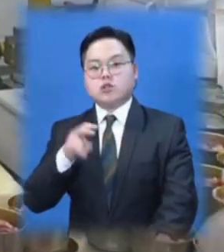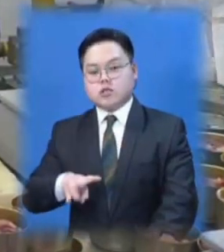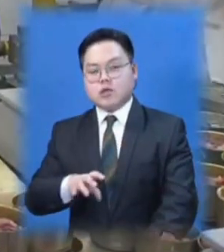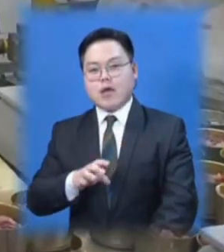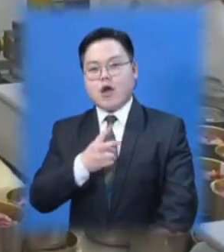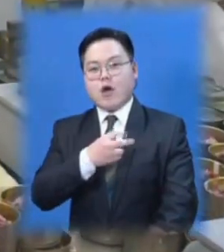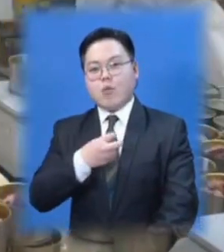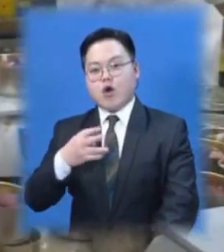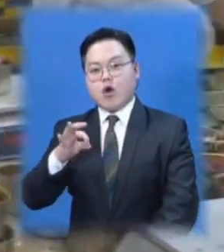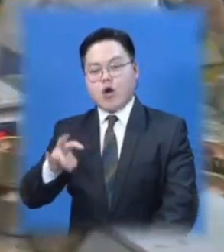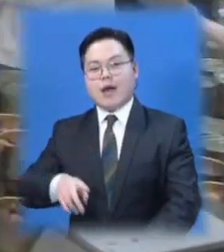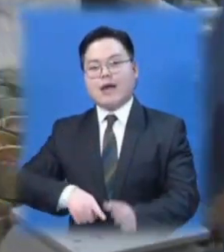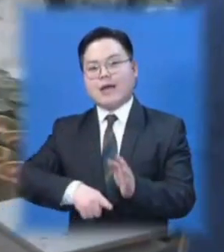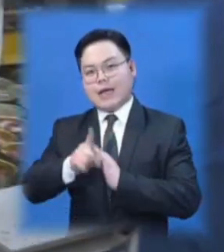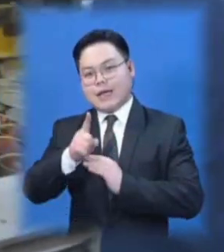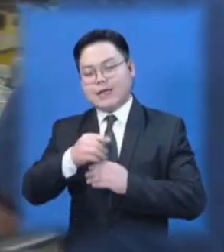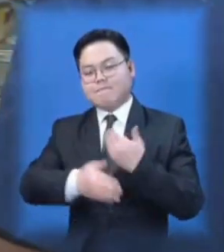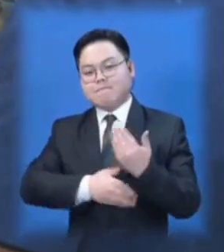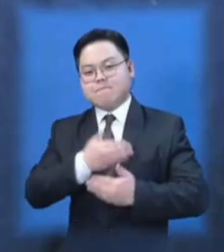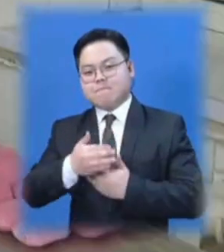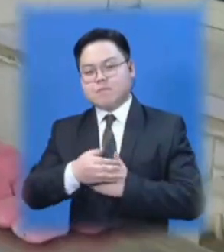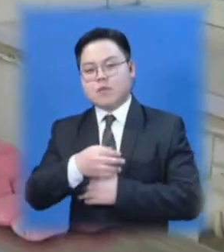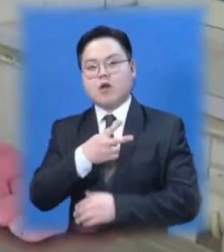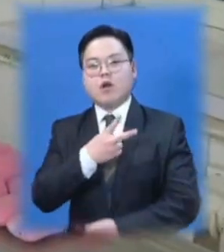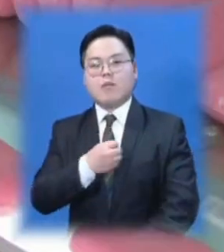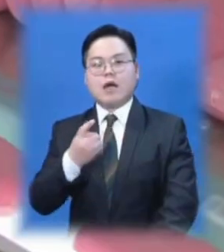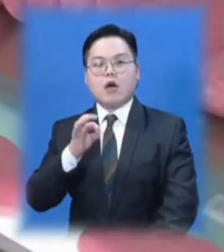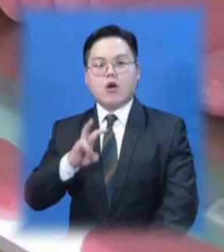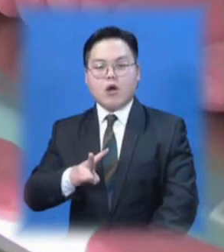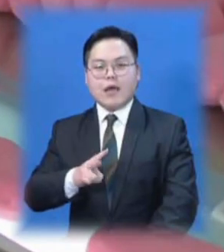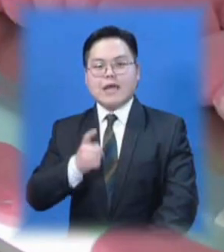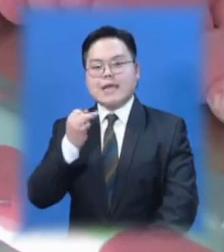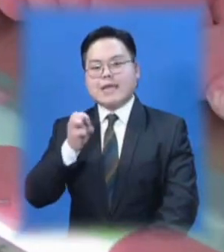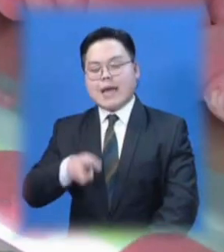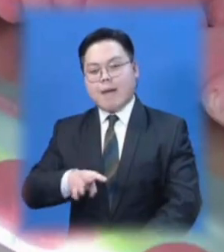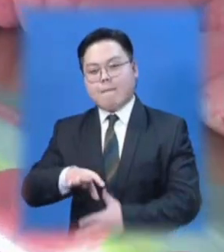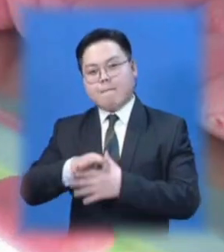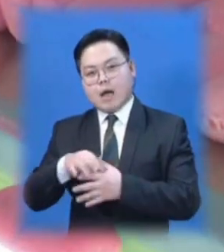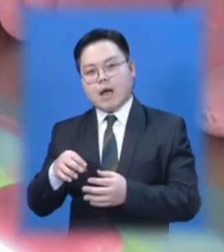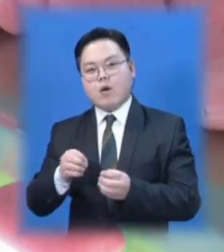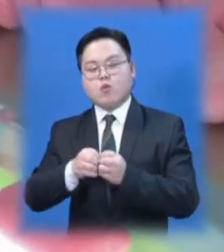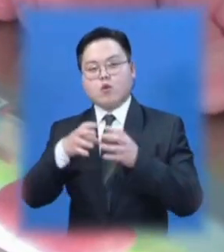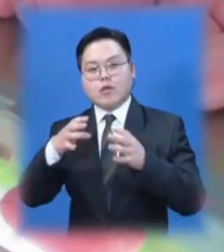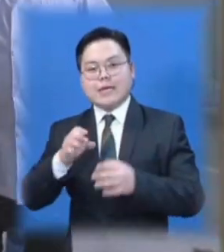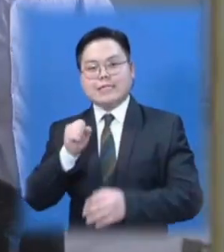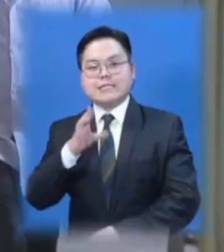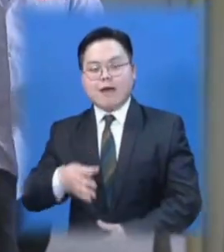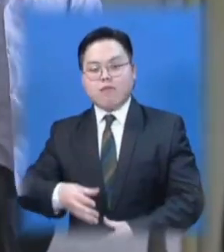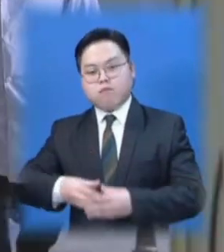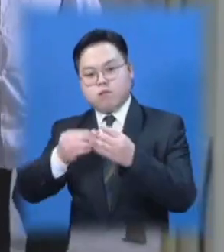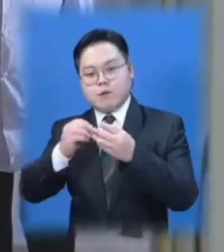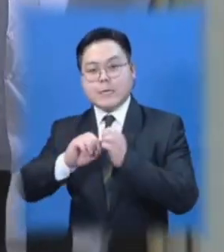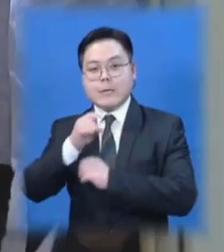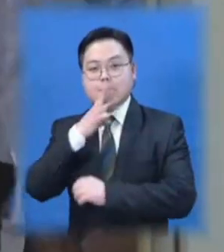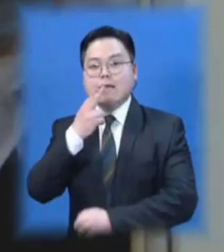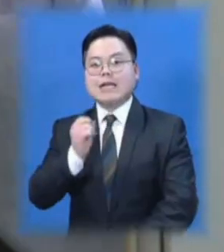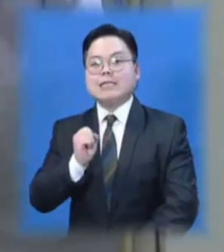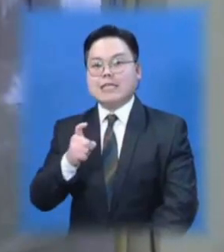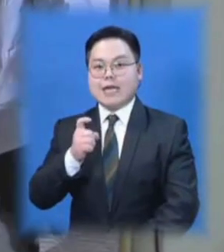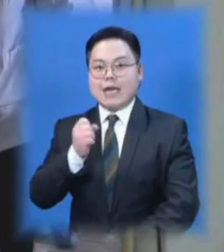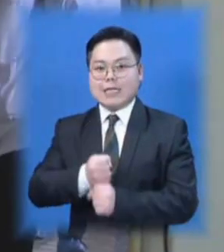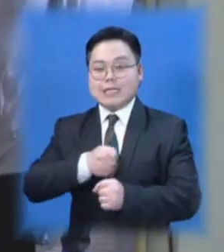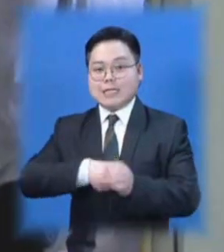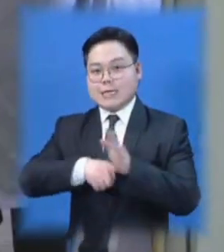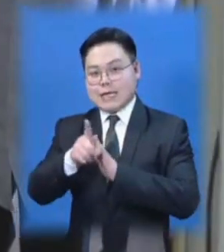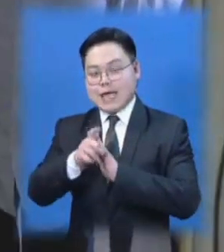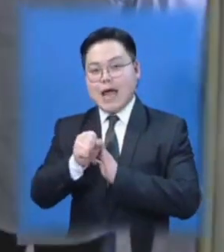анхсаргаж, 2011 онд бүх төрлийн Хям махан бүтээгдэхүүн савлах цехийг ашиглаж оруулжээ. Шинээр бий болсон Armus